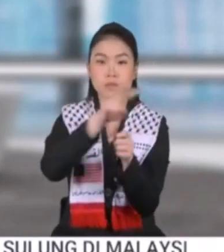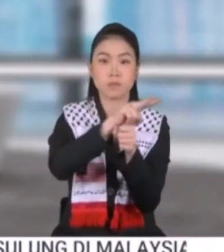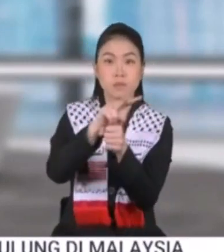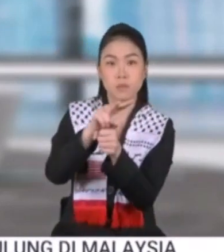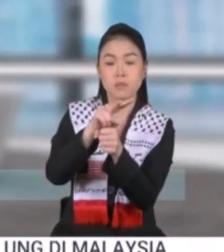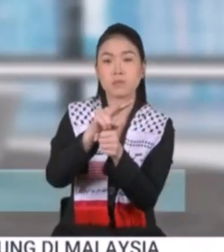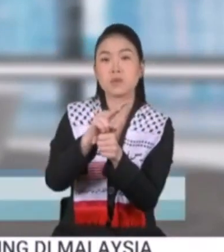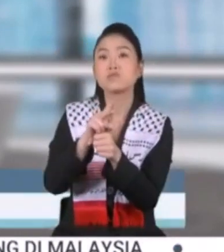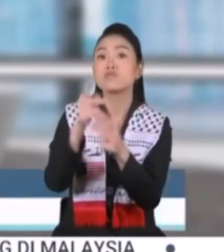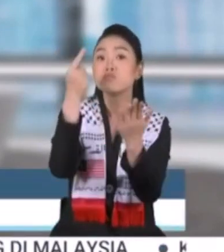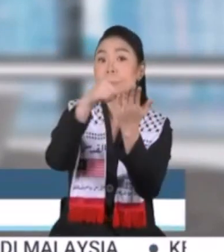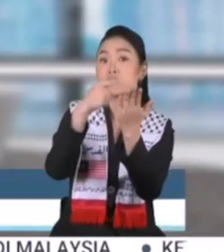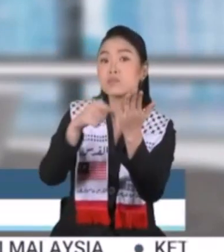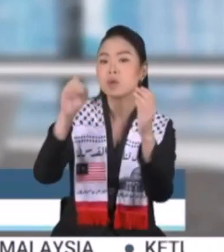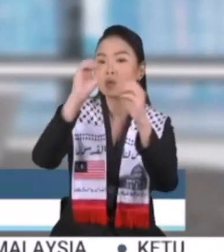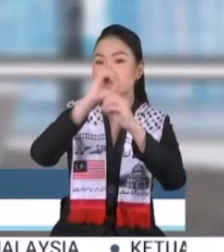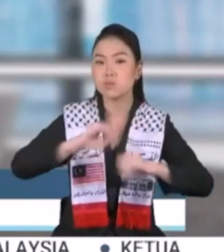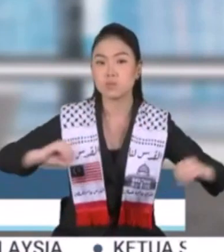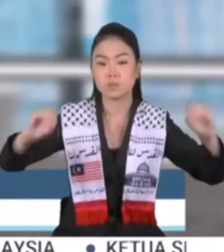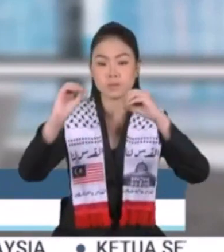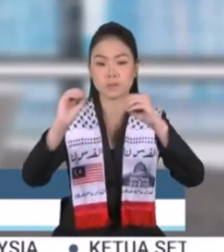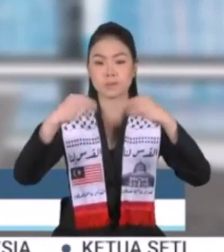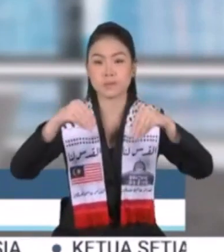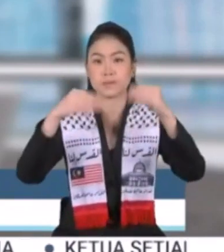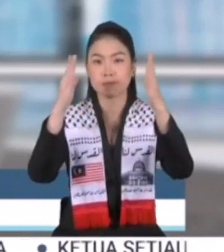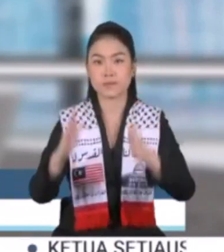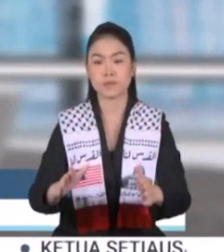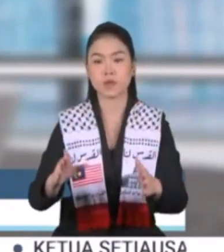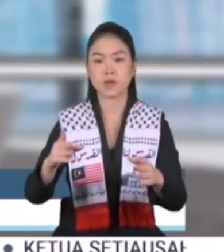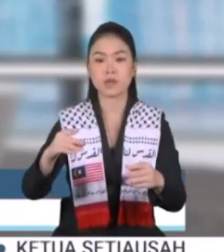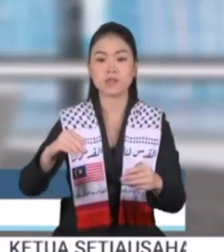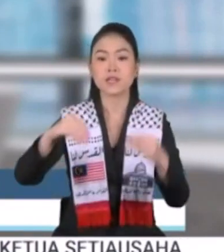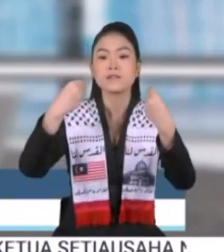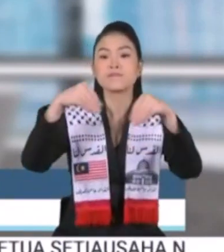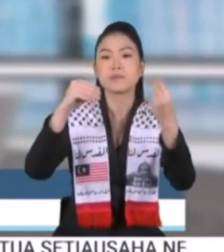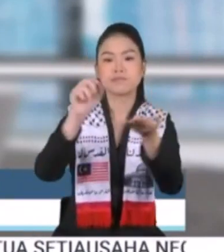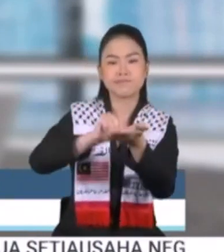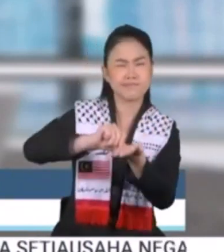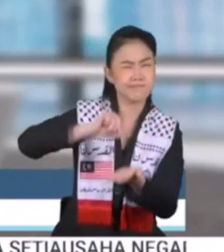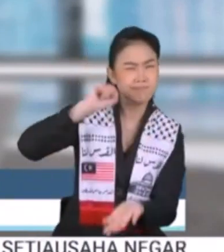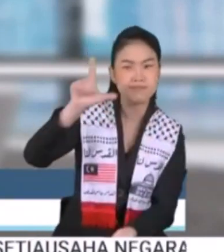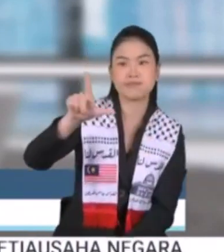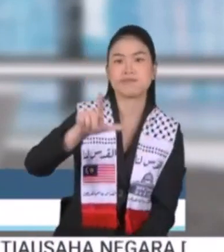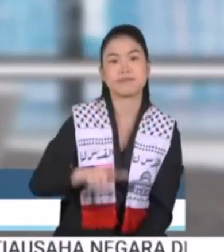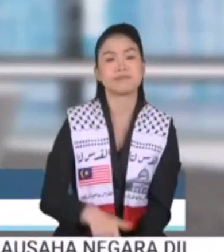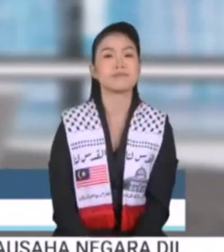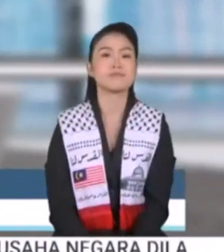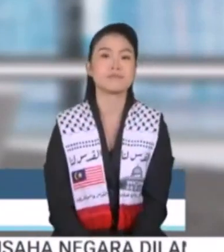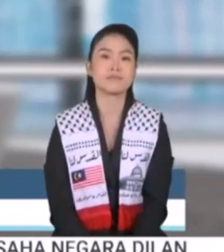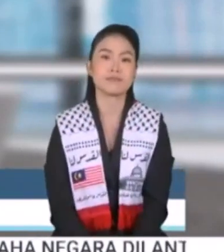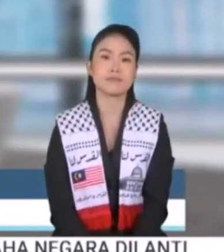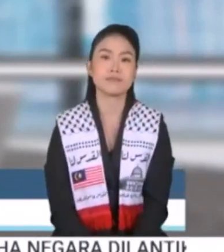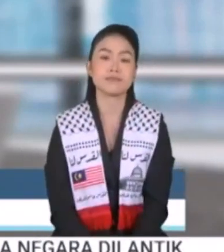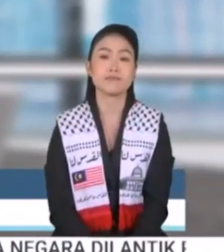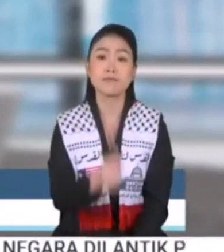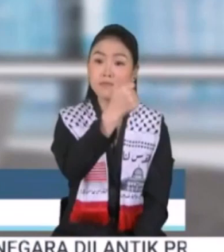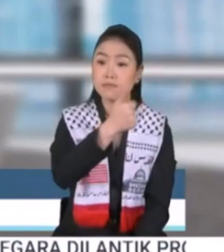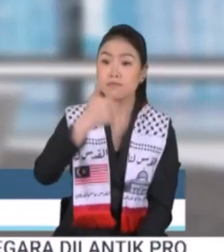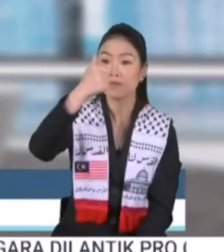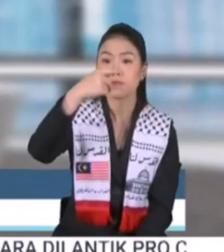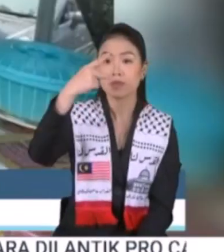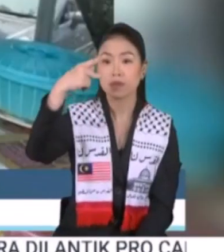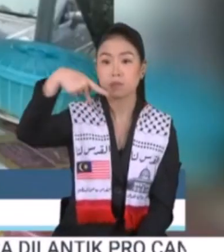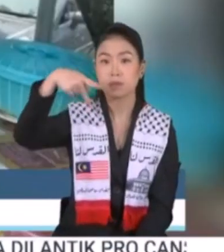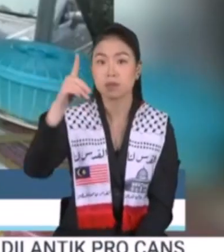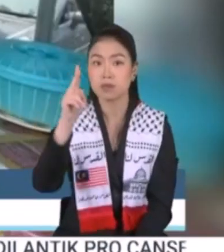berkenaan bagi memastikan tiada peniaga mengambil kesempatan menjual makanan dan minuman pada harga yang tidak munasabah pengarah